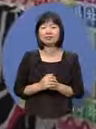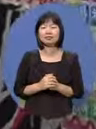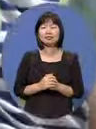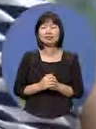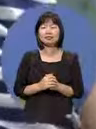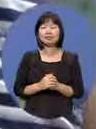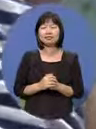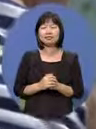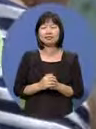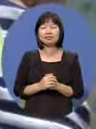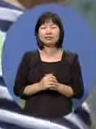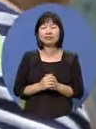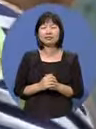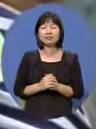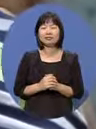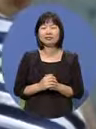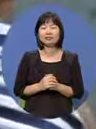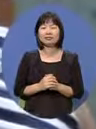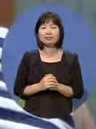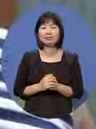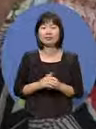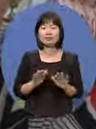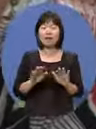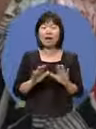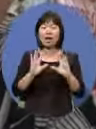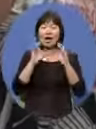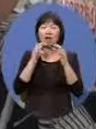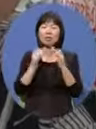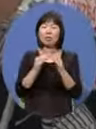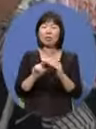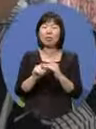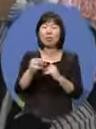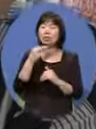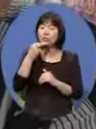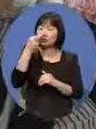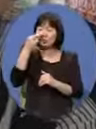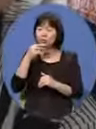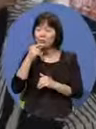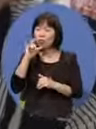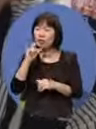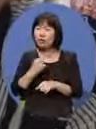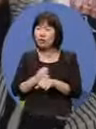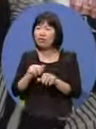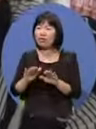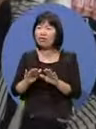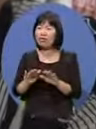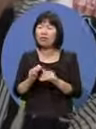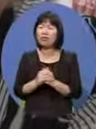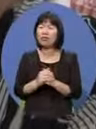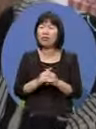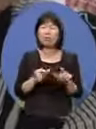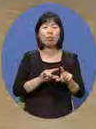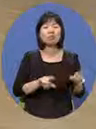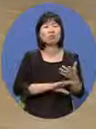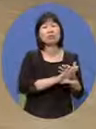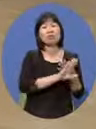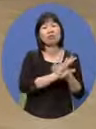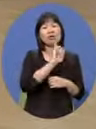거야? 솔직히 나 한다 집에서 몇 번 먹는 거야? 술 먹으면 당신이 보통 때랑